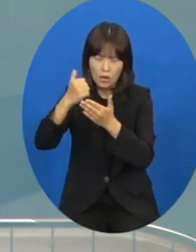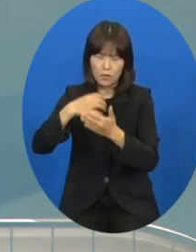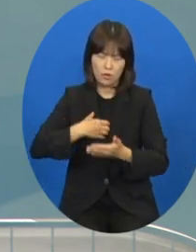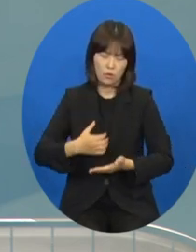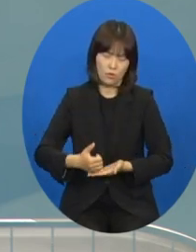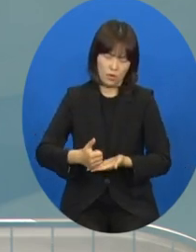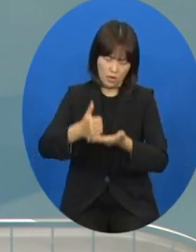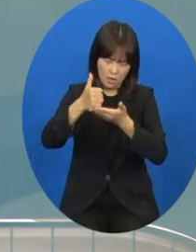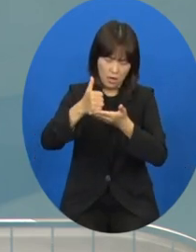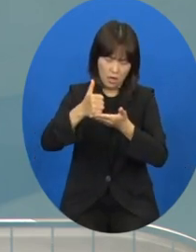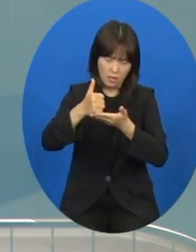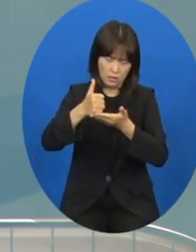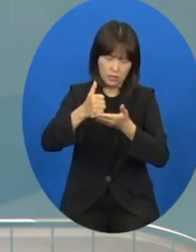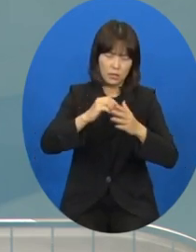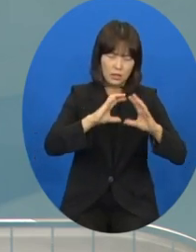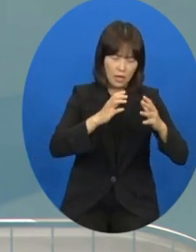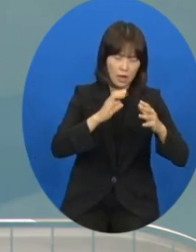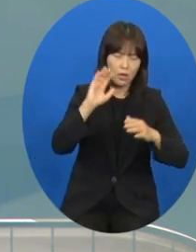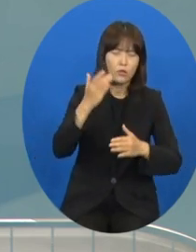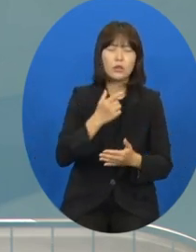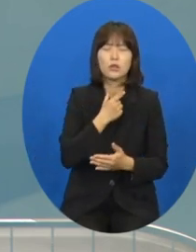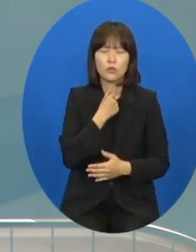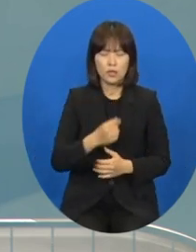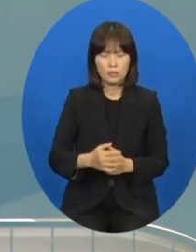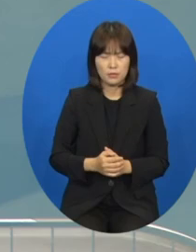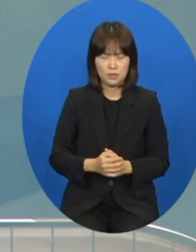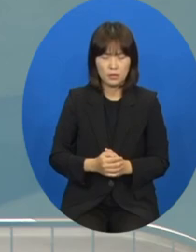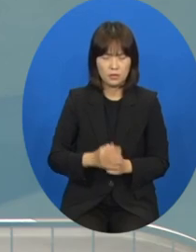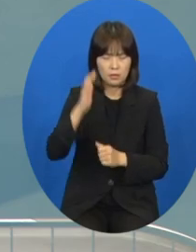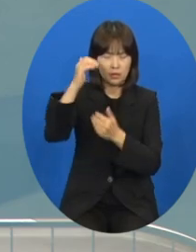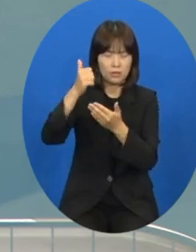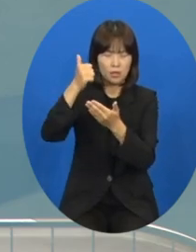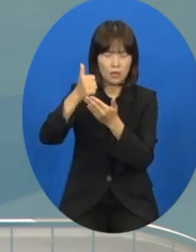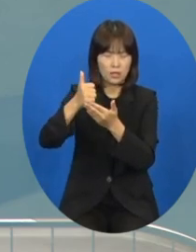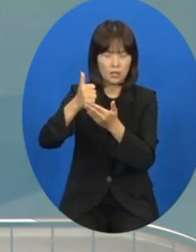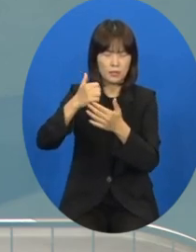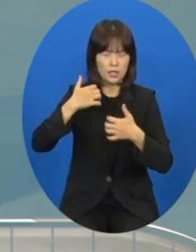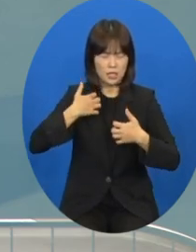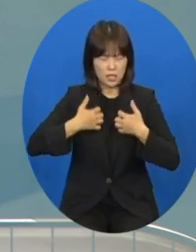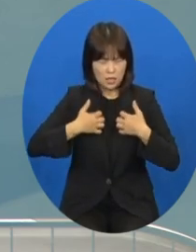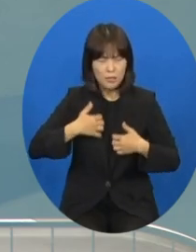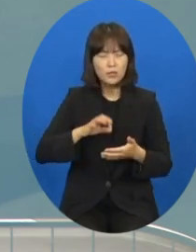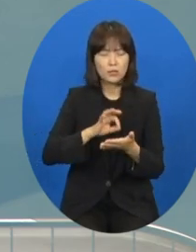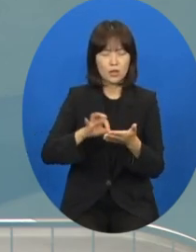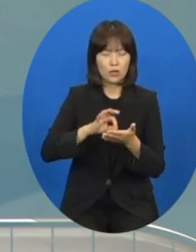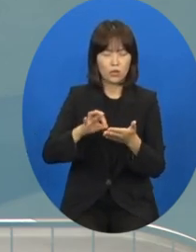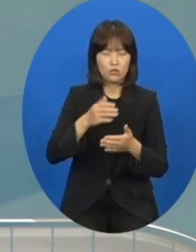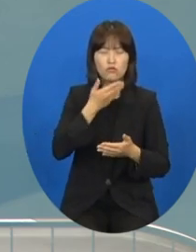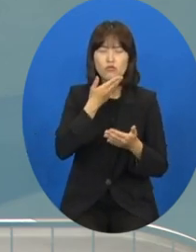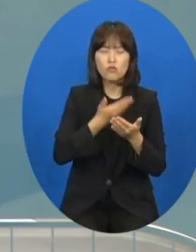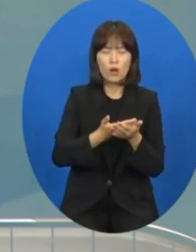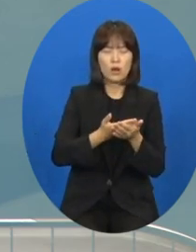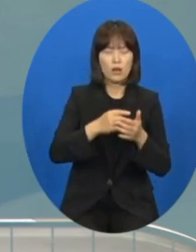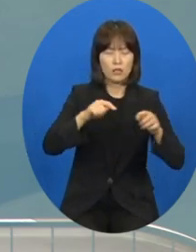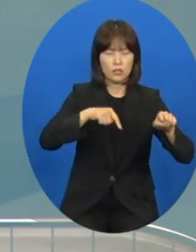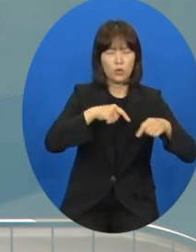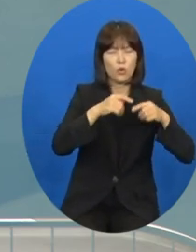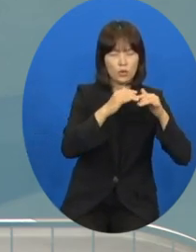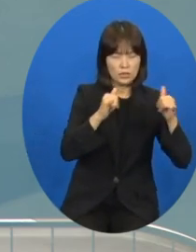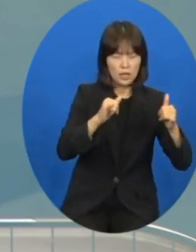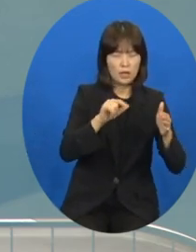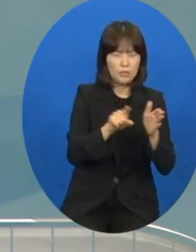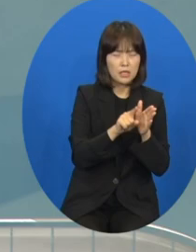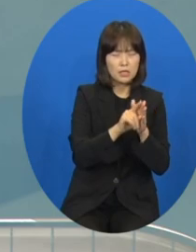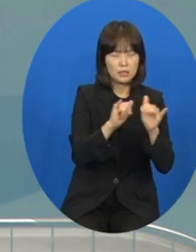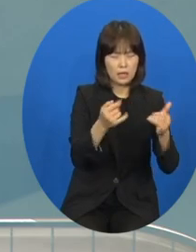경외하는 나라와 민족 되기 원합니다. 하나님 기뻐 쓰시는 귀한 지도자들, 믿음의 사람들이 서게